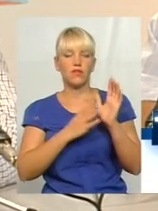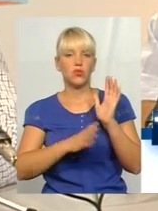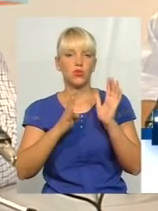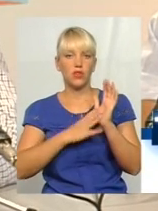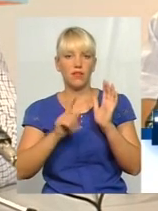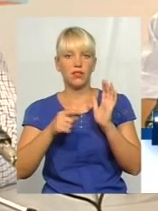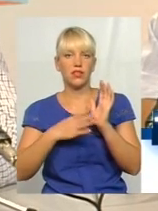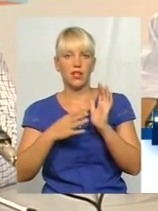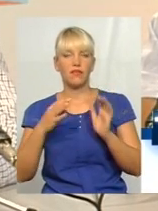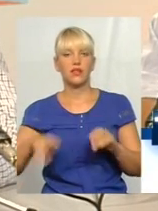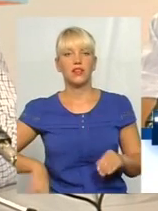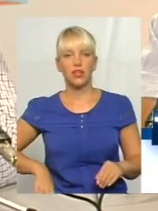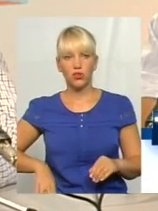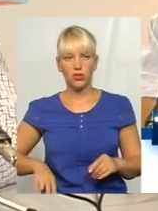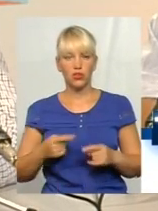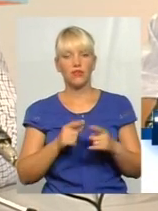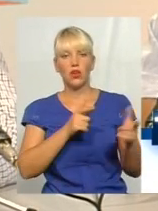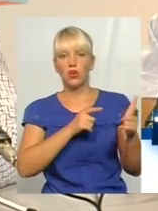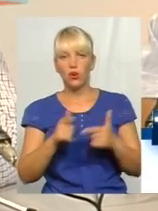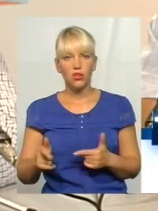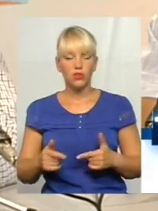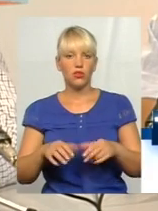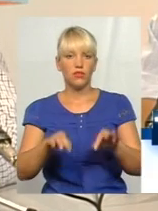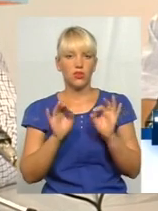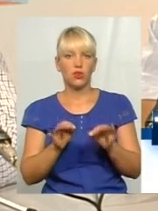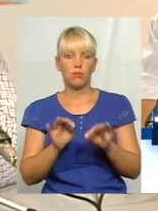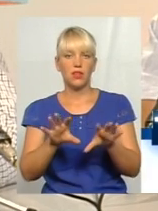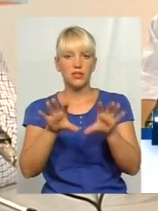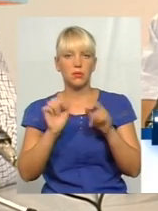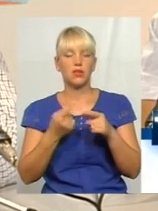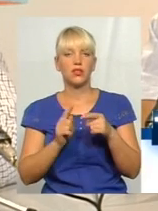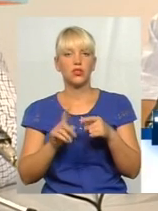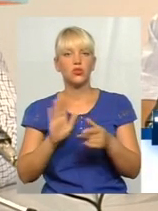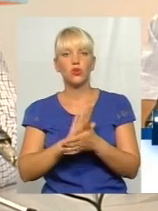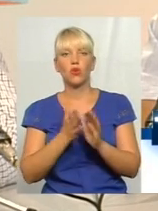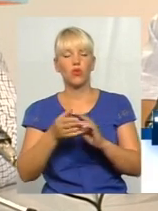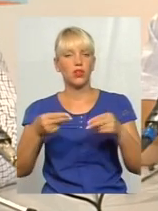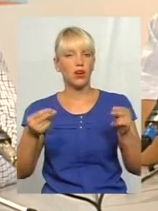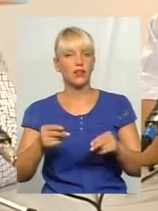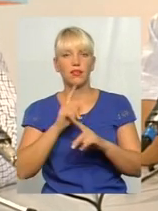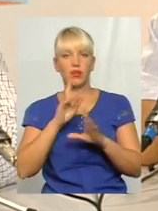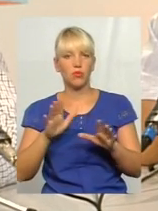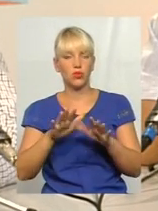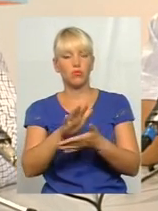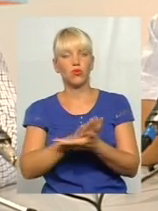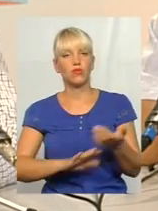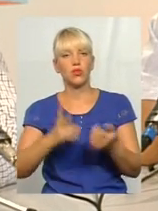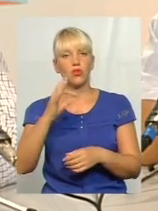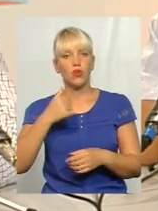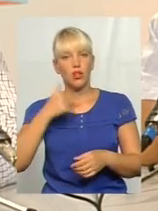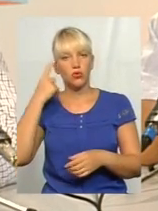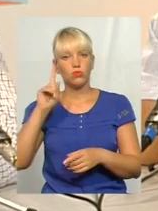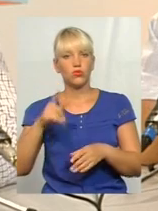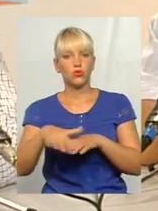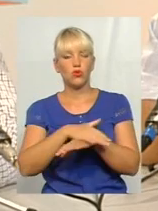директорів готові нормально сприймати те що контракт наприклад не буде продовжено Але я думаю що громада